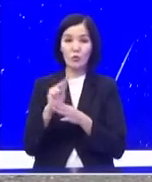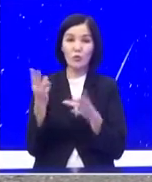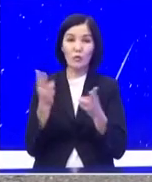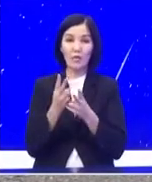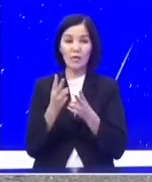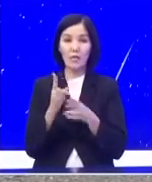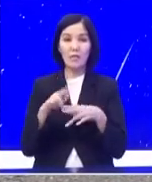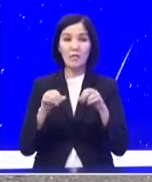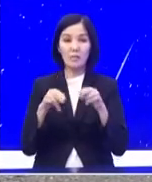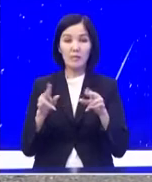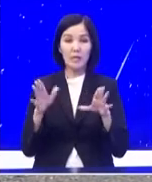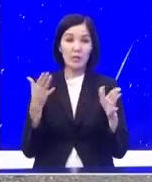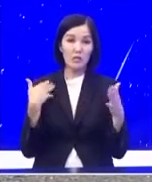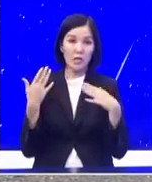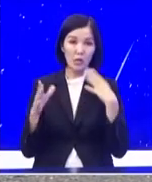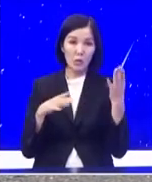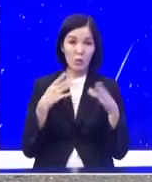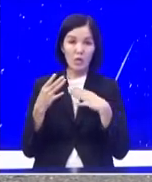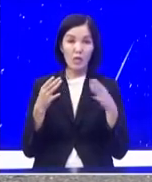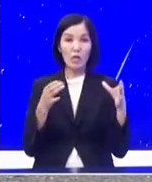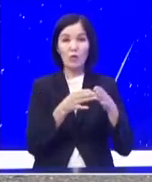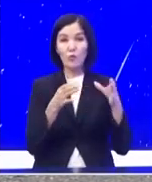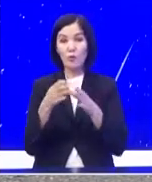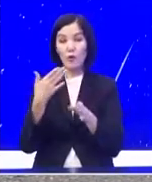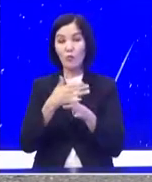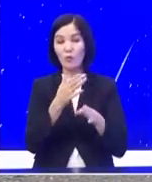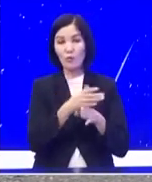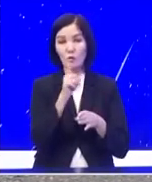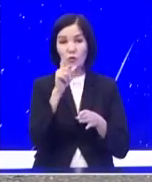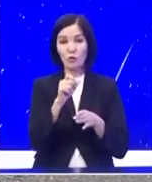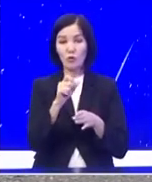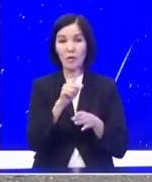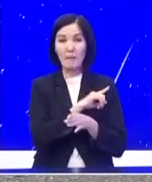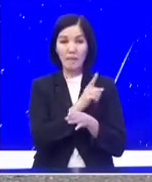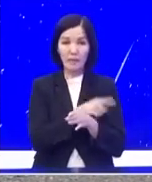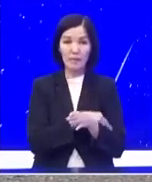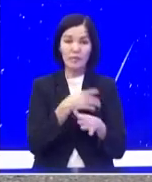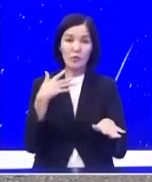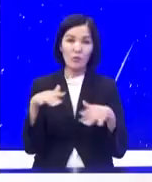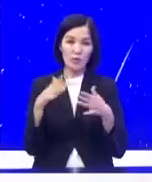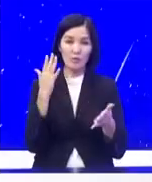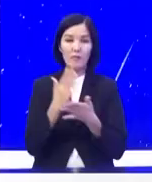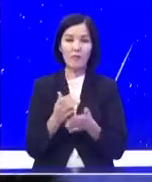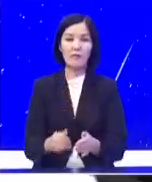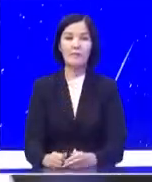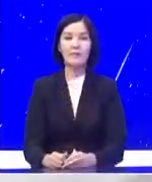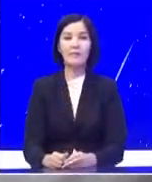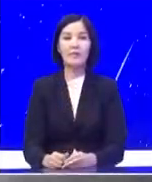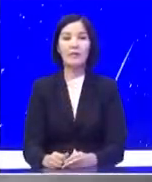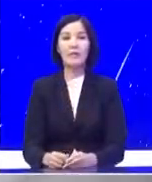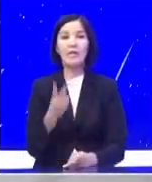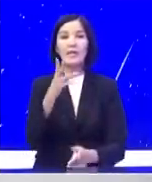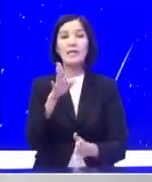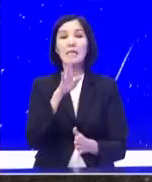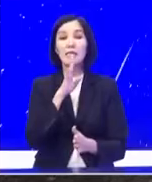да болады. Одан кейін барлығын әр топқа бөлеміз. Себебі жүздеген баланың арасында мықтысы да осалы да болады. Даниэля Ақтаева мен